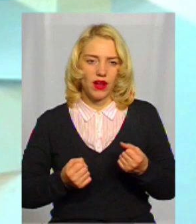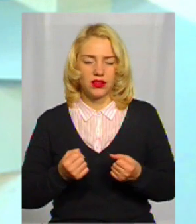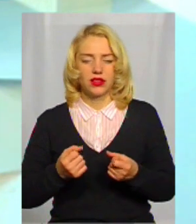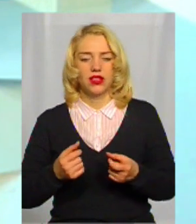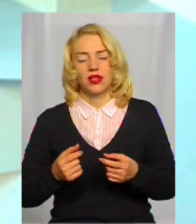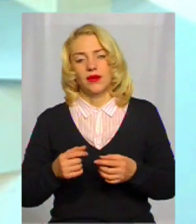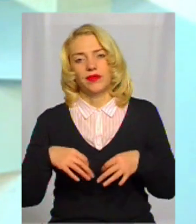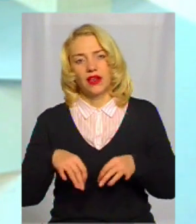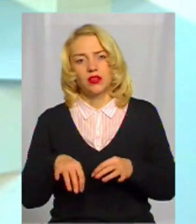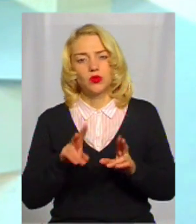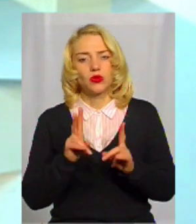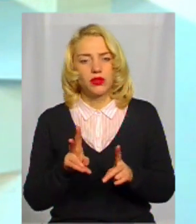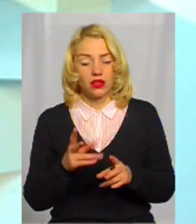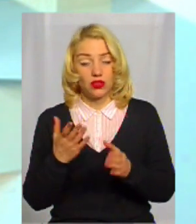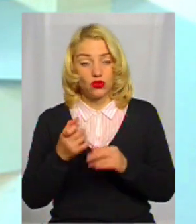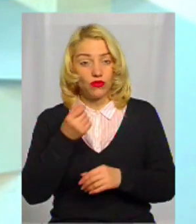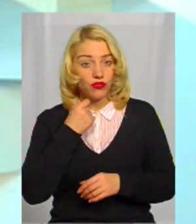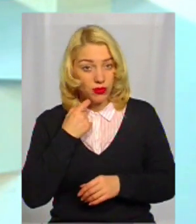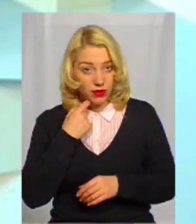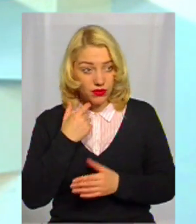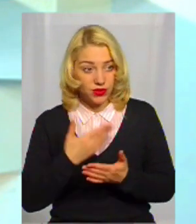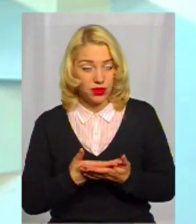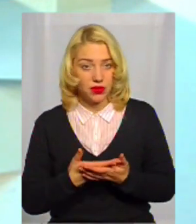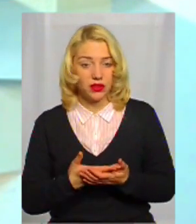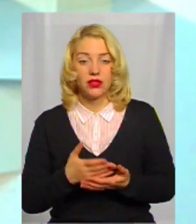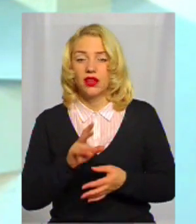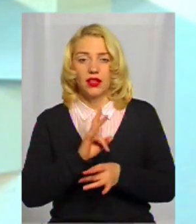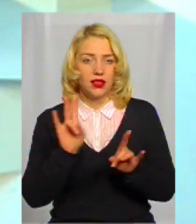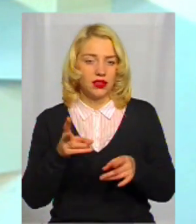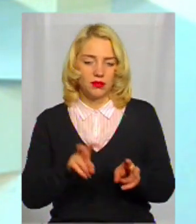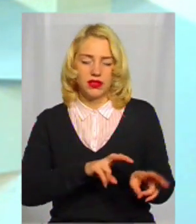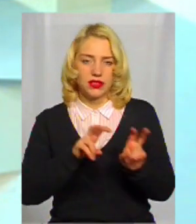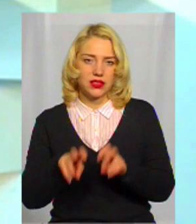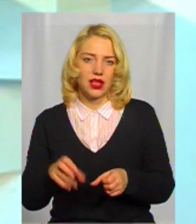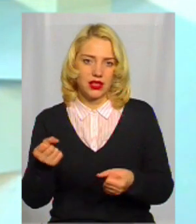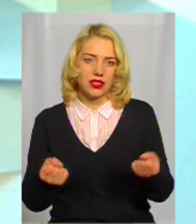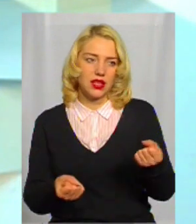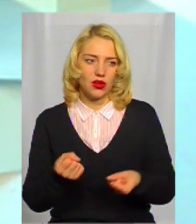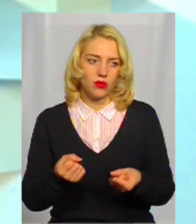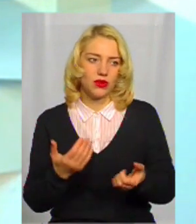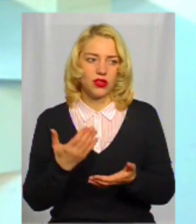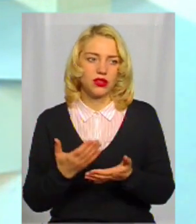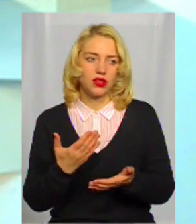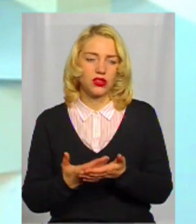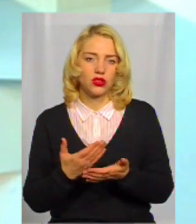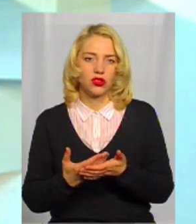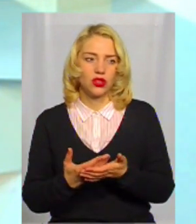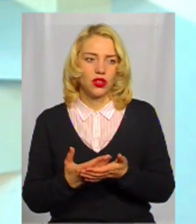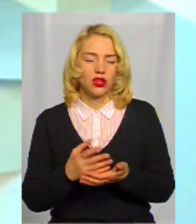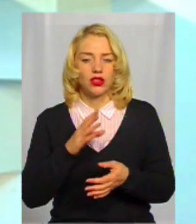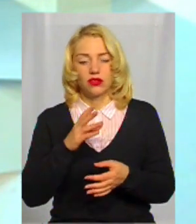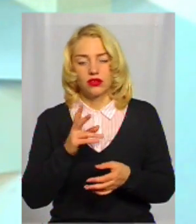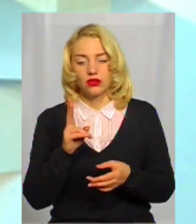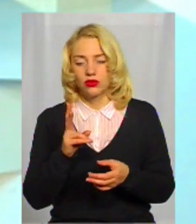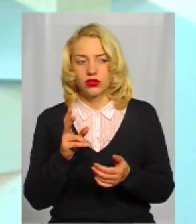роз'яснення стосовно того, що якщо вже випив водій, щоб він не сідав за кермо, якщо вже він сів за кермо, нехай обирає, його повезе додому